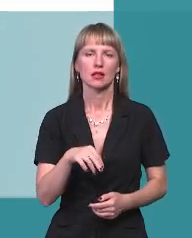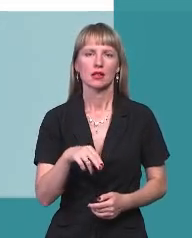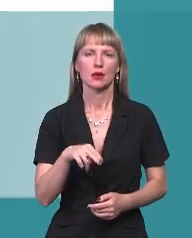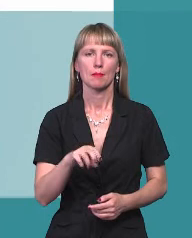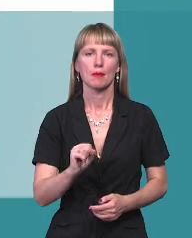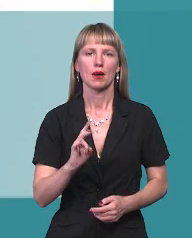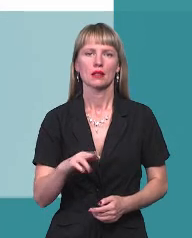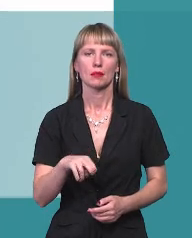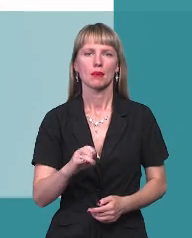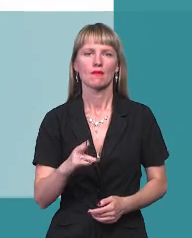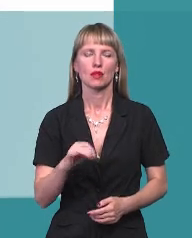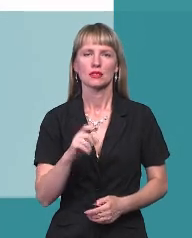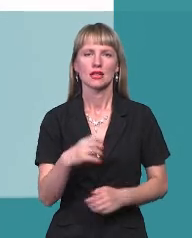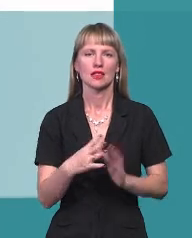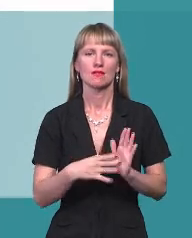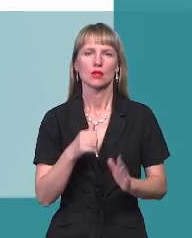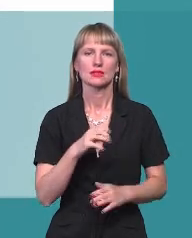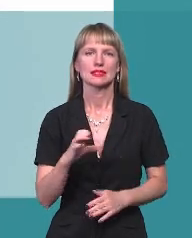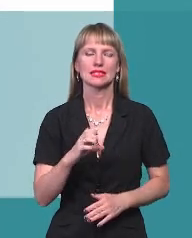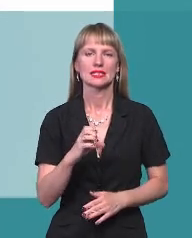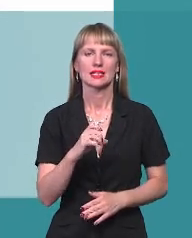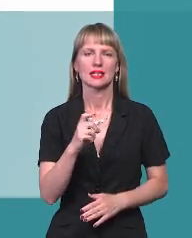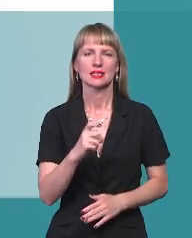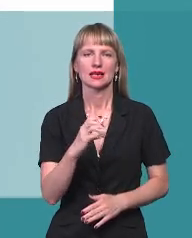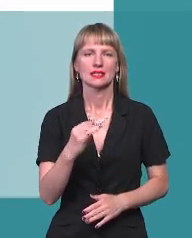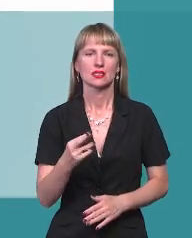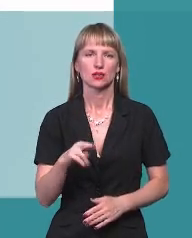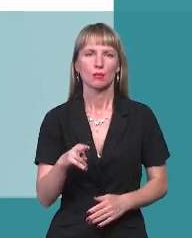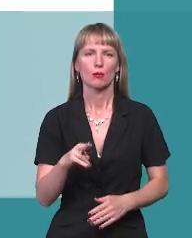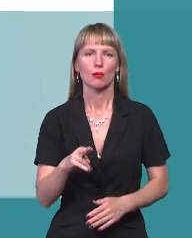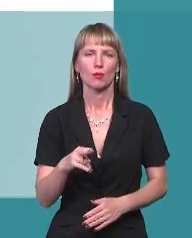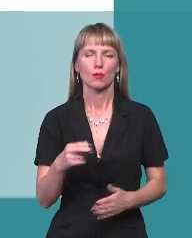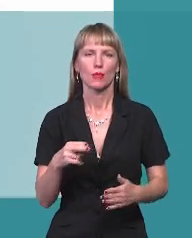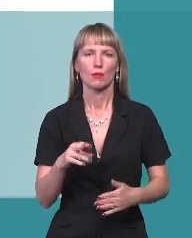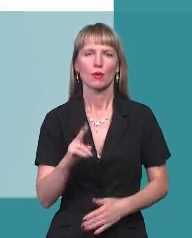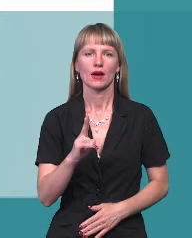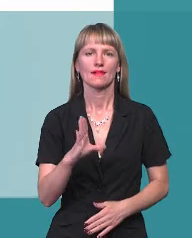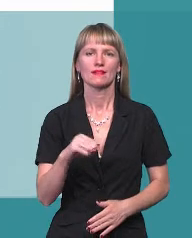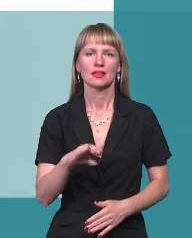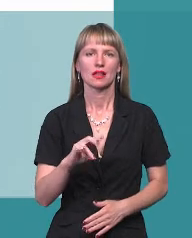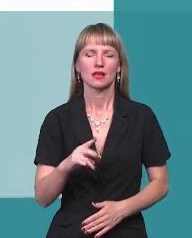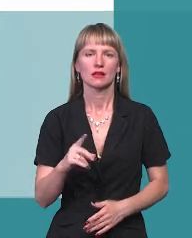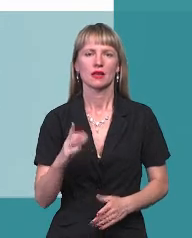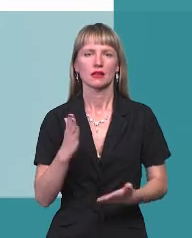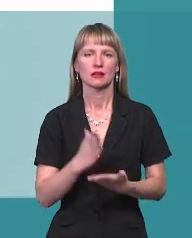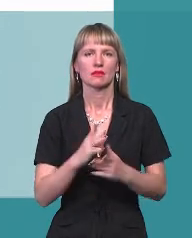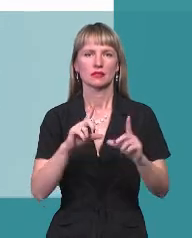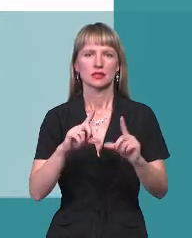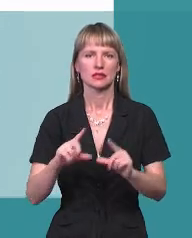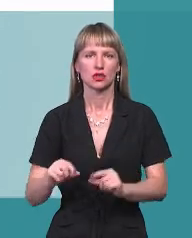за 19-й рік, це з січня по квітень. І ми бачимо тенденцію на зниження